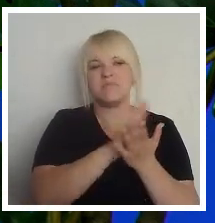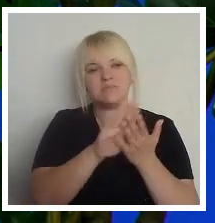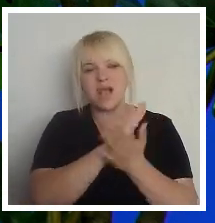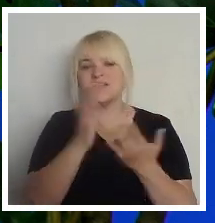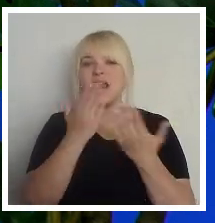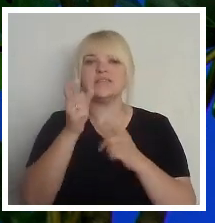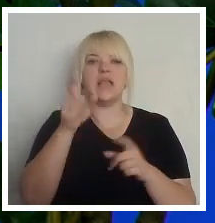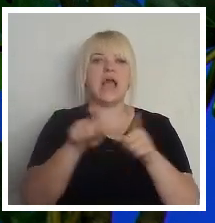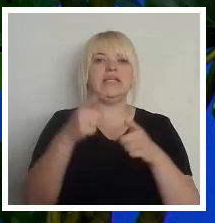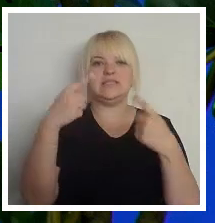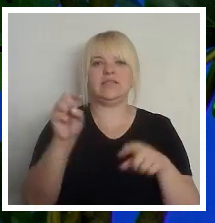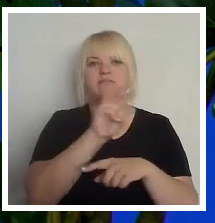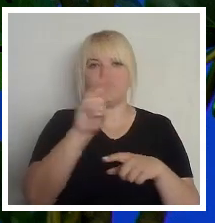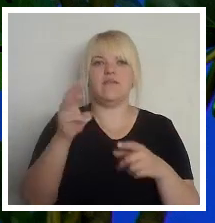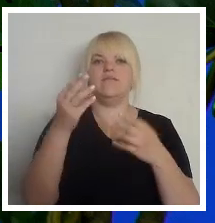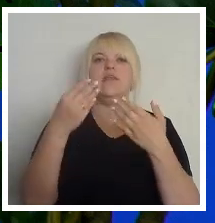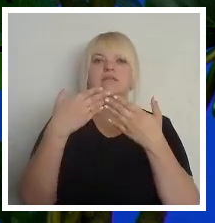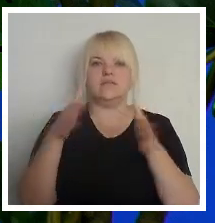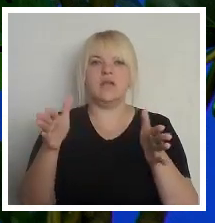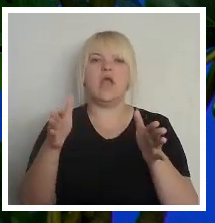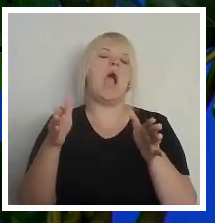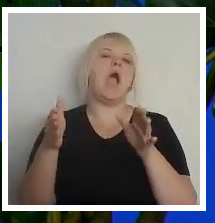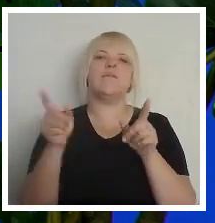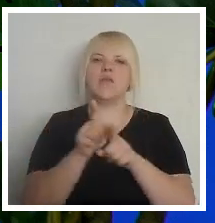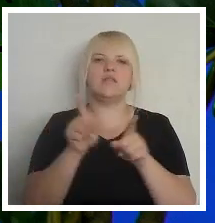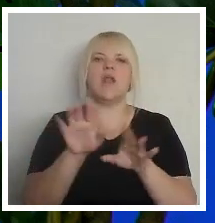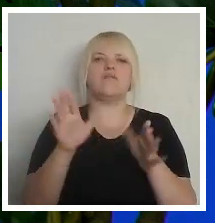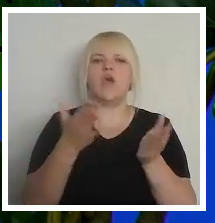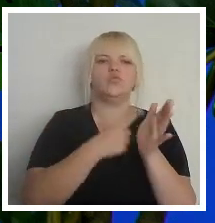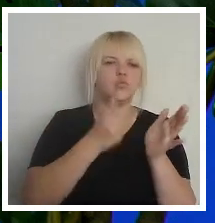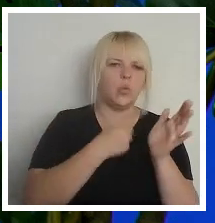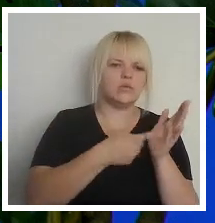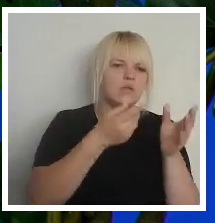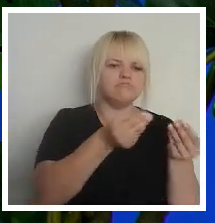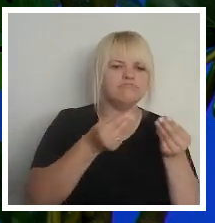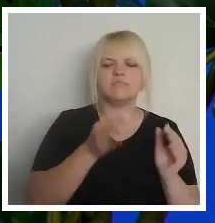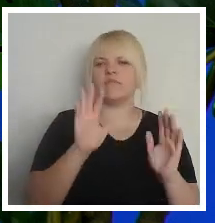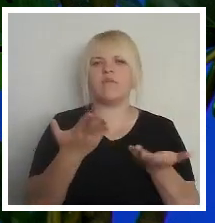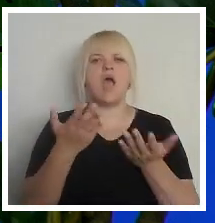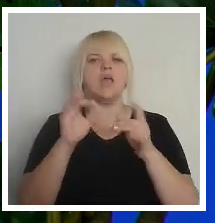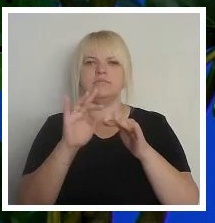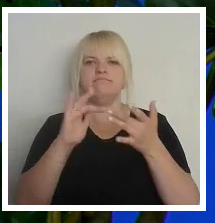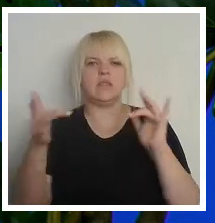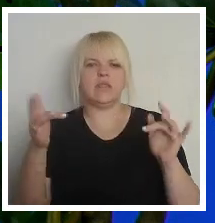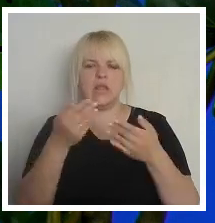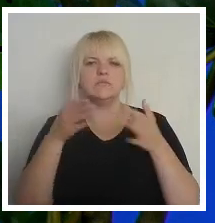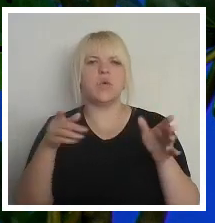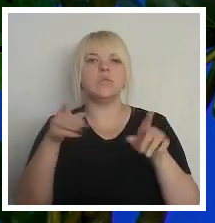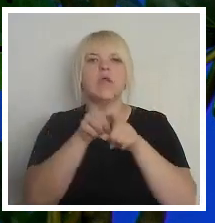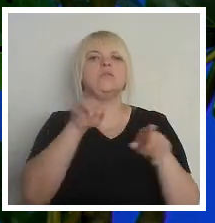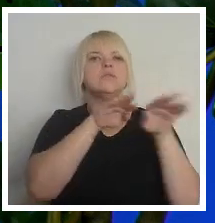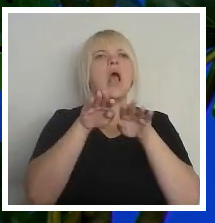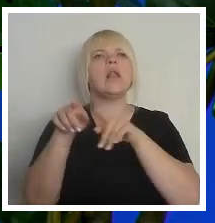medijiem, vienalga taustāmā formā kā žurnāli vai arī digitāli un salīdzina. Un tad arī